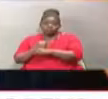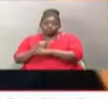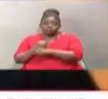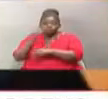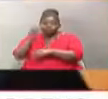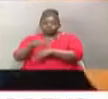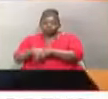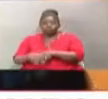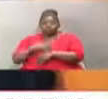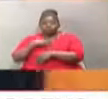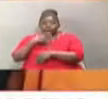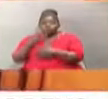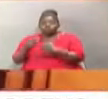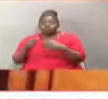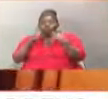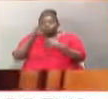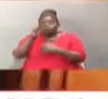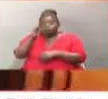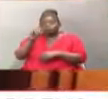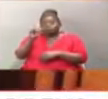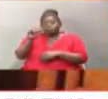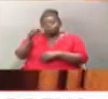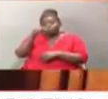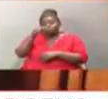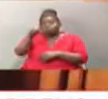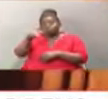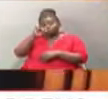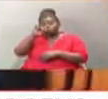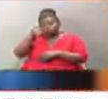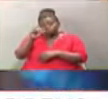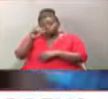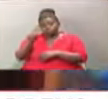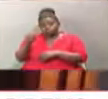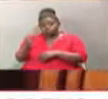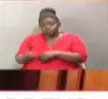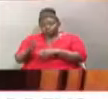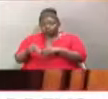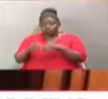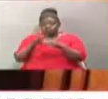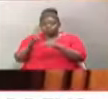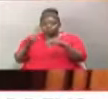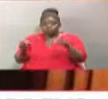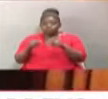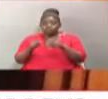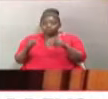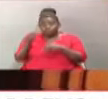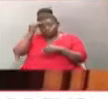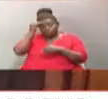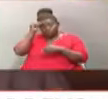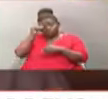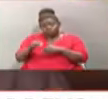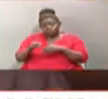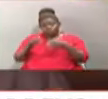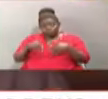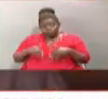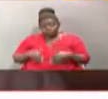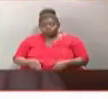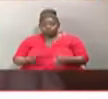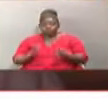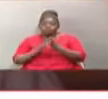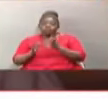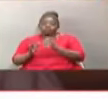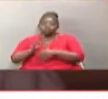Oluvannyuma bakyaliddeko n'omusumba w'emaganjo Reverend Robert Mwongensisi naye bamuwadde ettuwe anaawo obubaka bw'amazaalibwa. Nze njagala